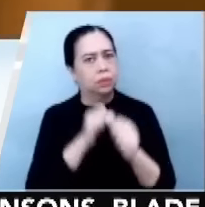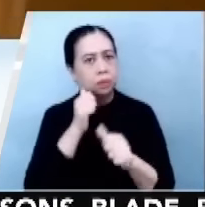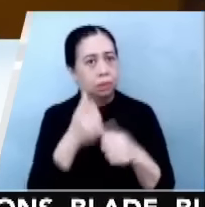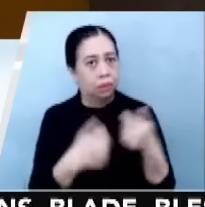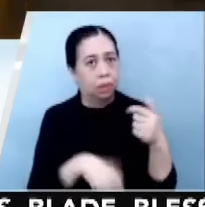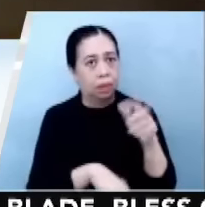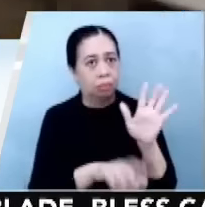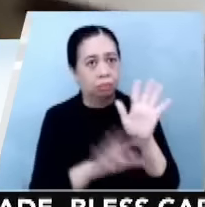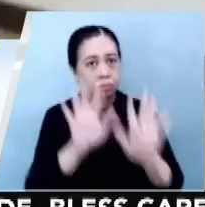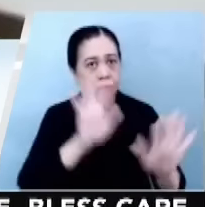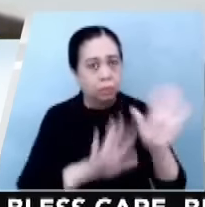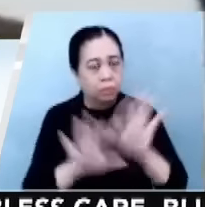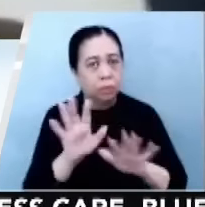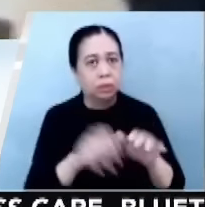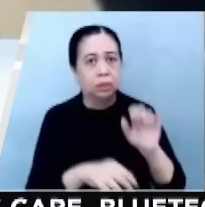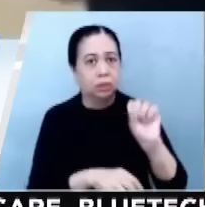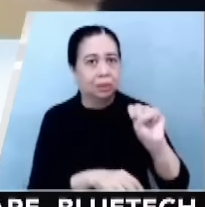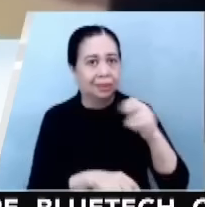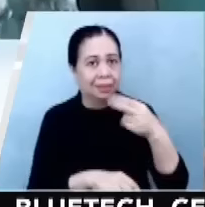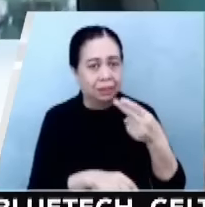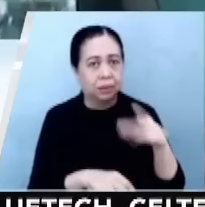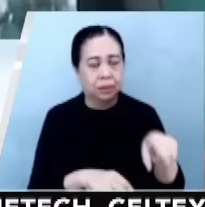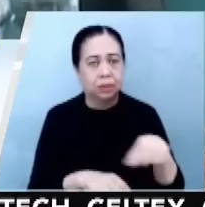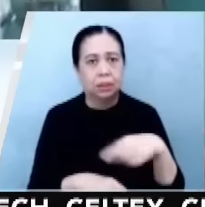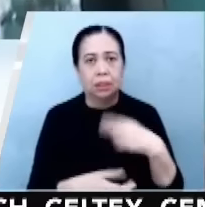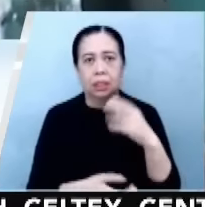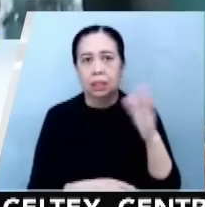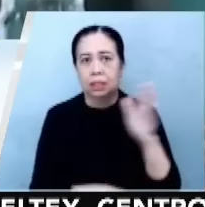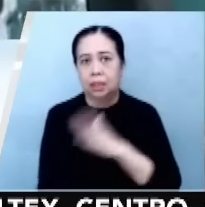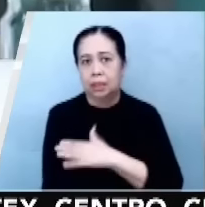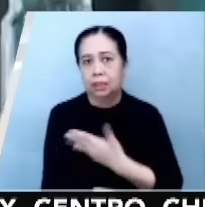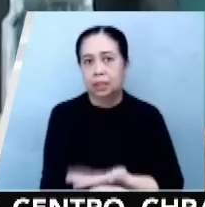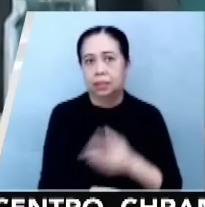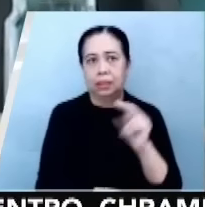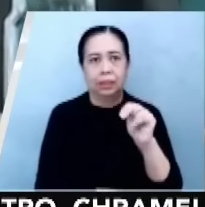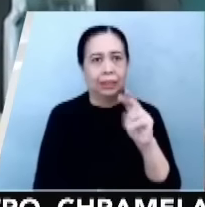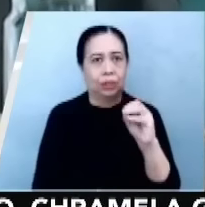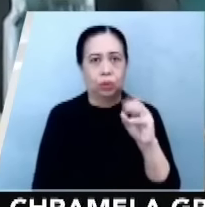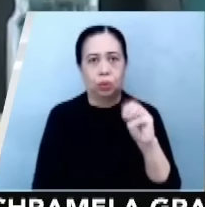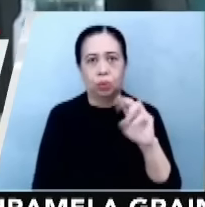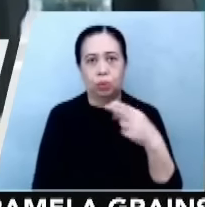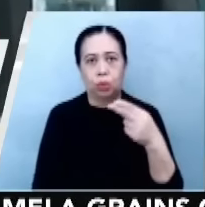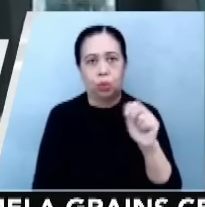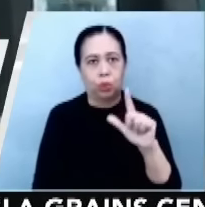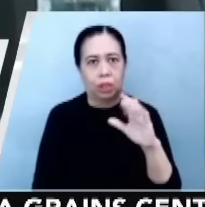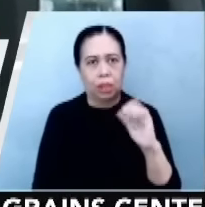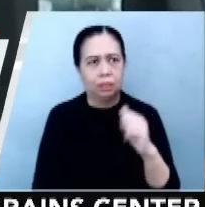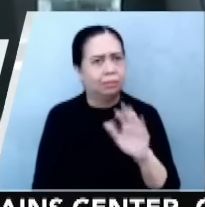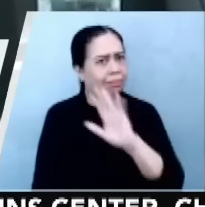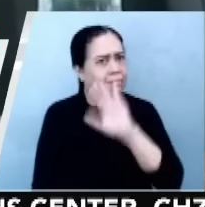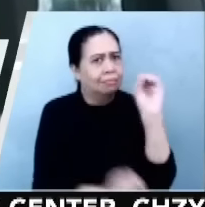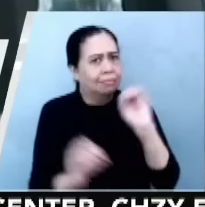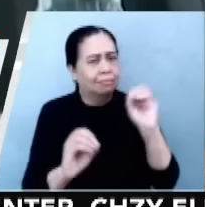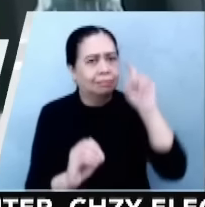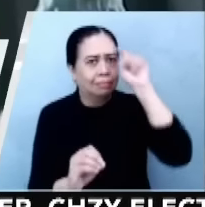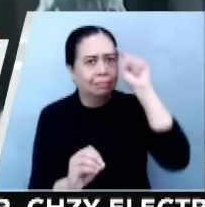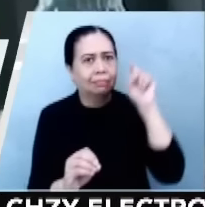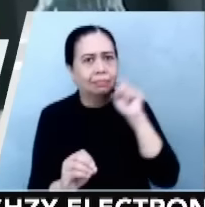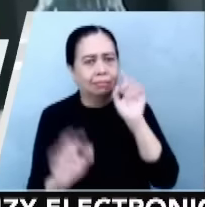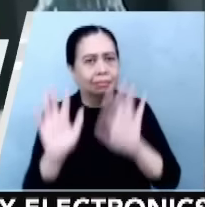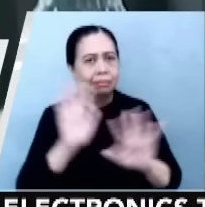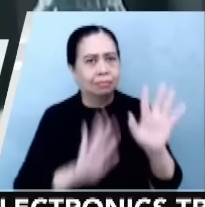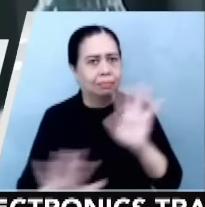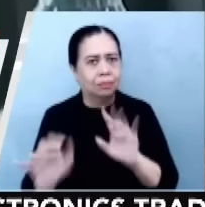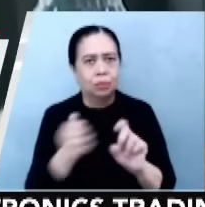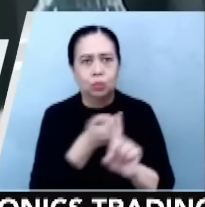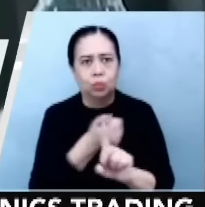anak ng veteranong aktor na si Ninyo Mulak. Hindi po kami gumawa ng kahit anong sexual harassment or abuse laban kay